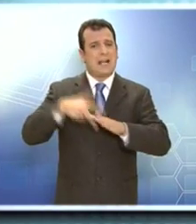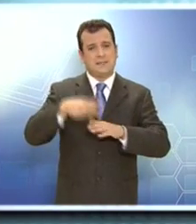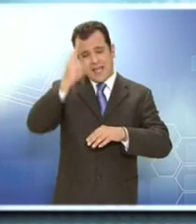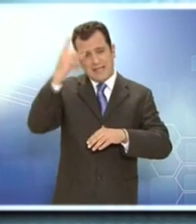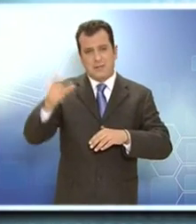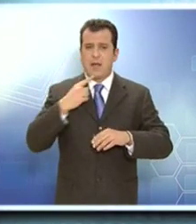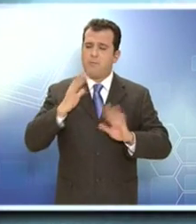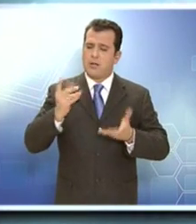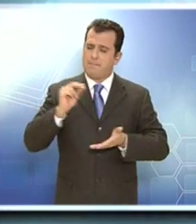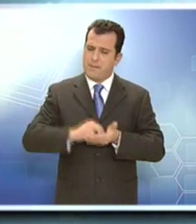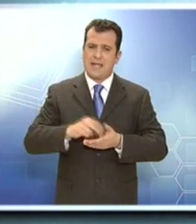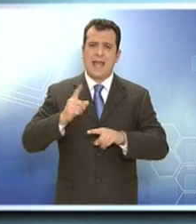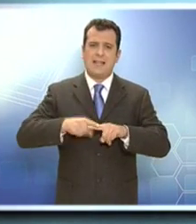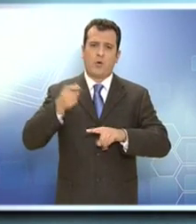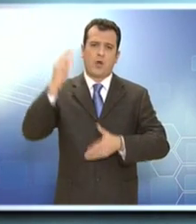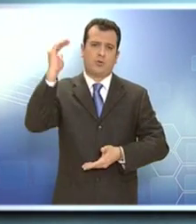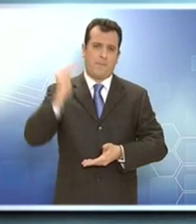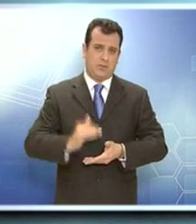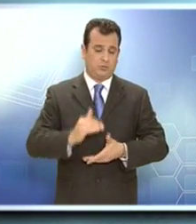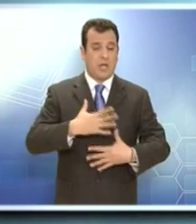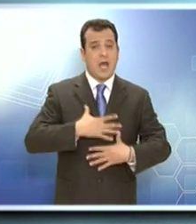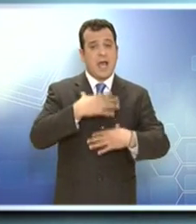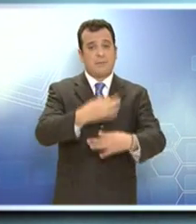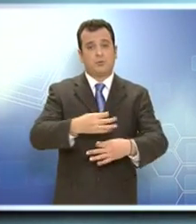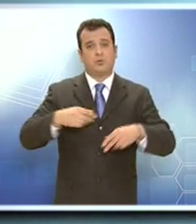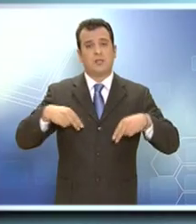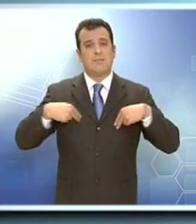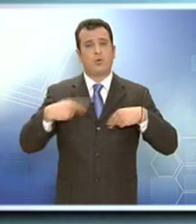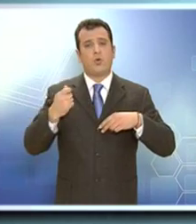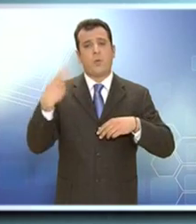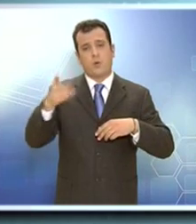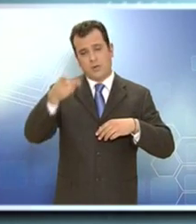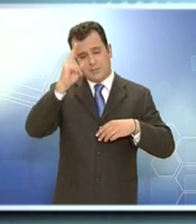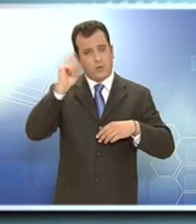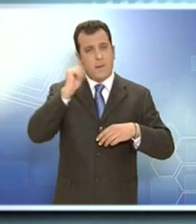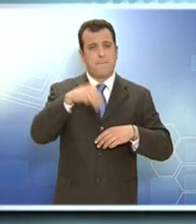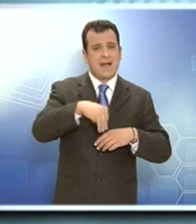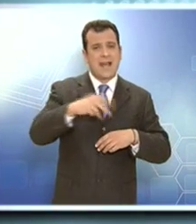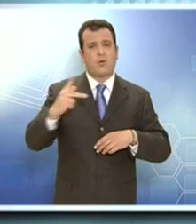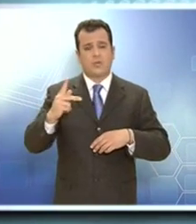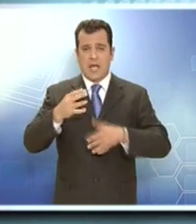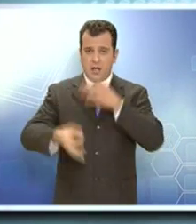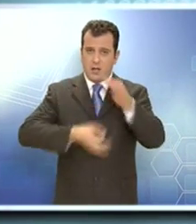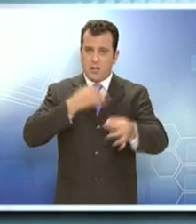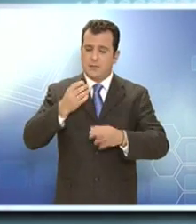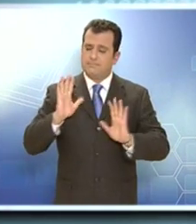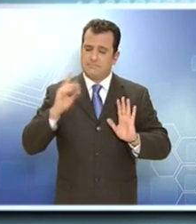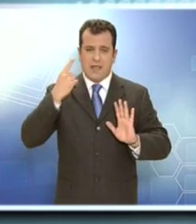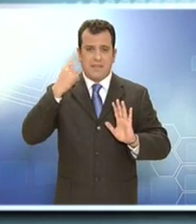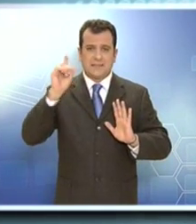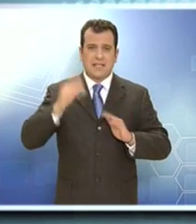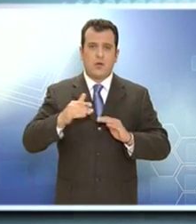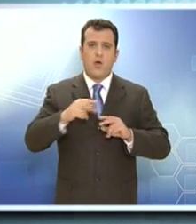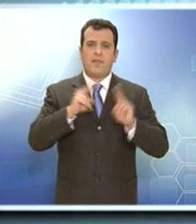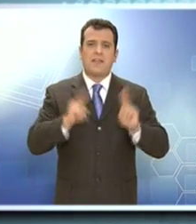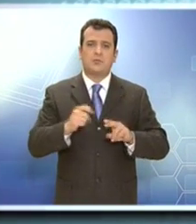το ενδεχόμενο νέου κουρέματος του ελληνικού χρέους, ενώ η εκπρόσωπος του Γερμανικού Υπουργείου Οικονομικών, Μαριάν Κοτέ, είπε σε δημοσιογράφους ότι δεν γνωρίζει για απειλή του